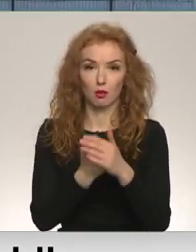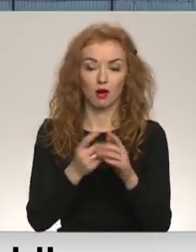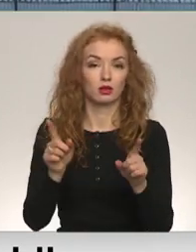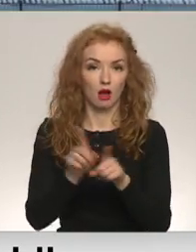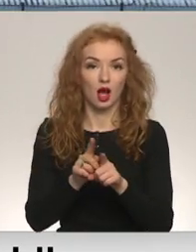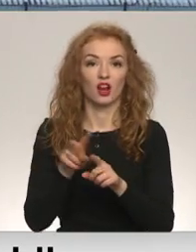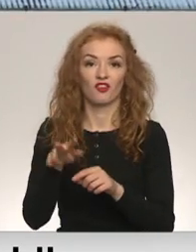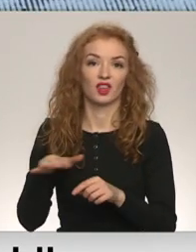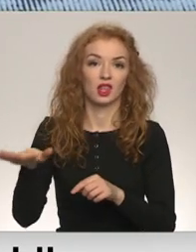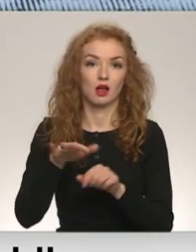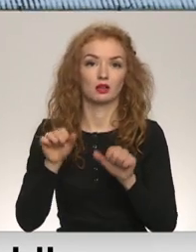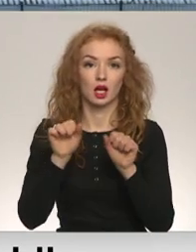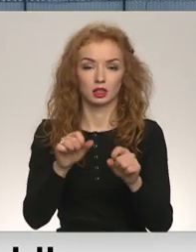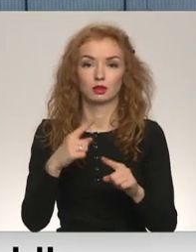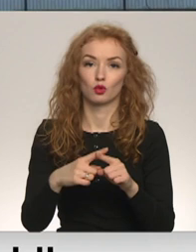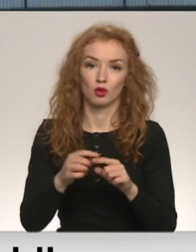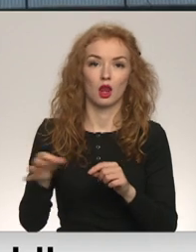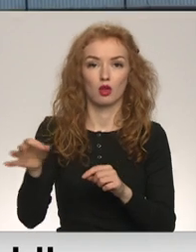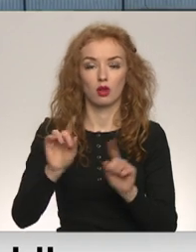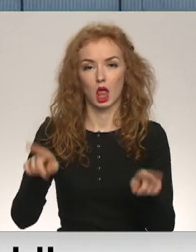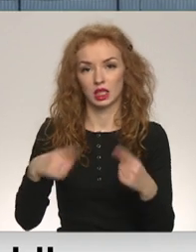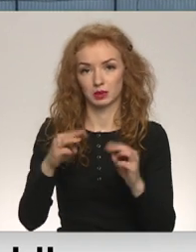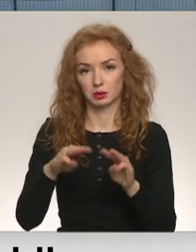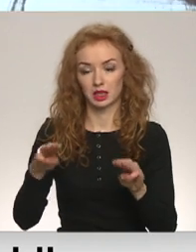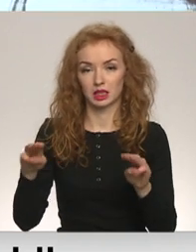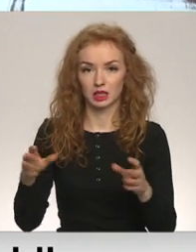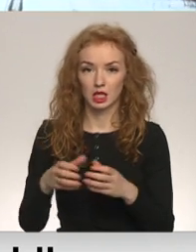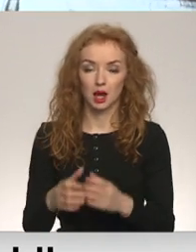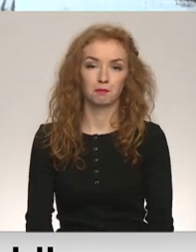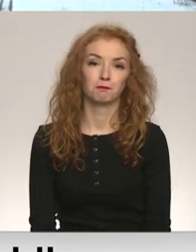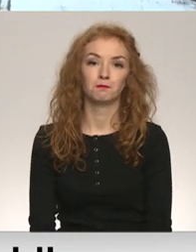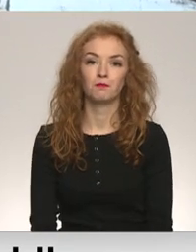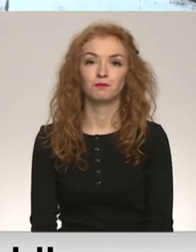arī Vides aizsardzības un reģionālās attīstības ministrija.